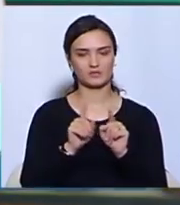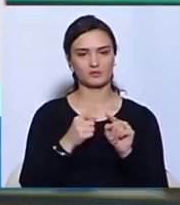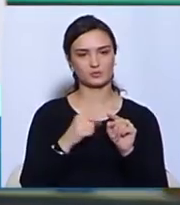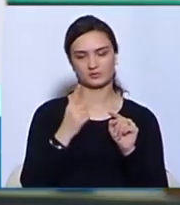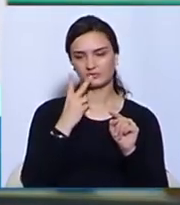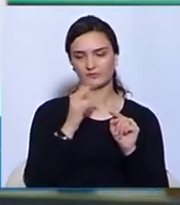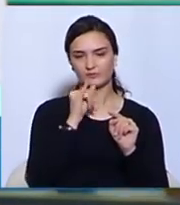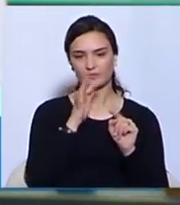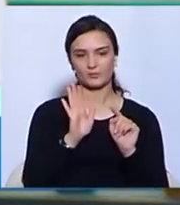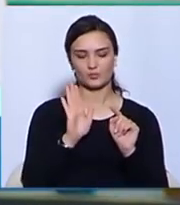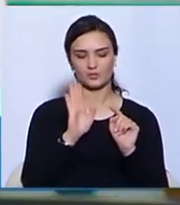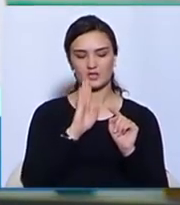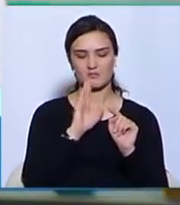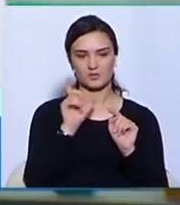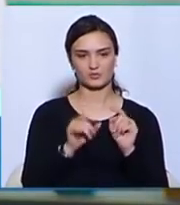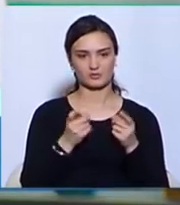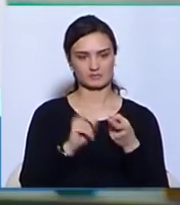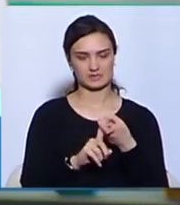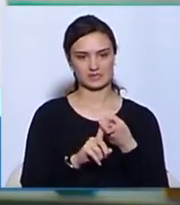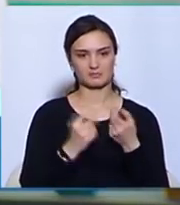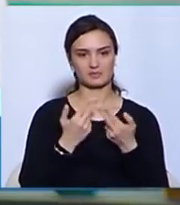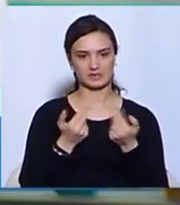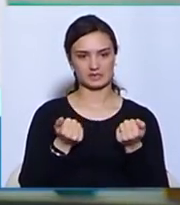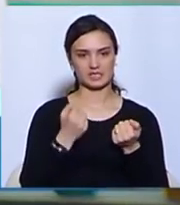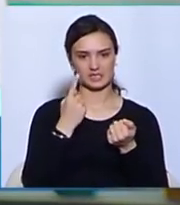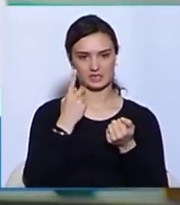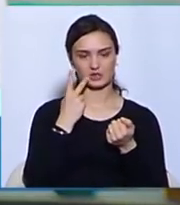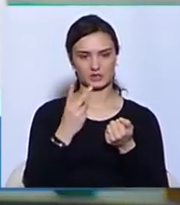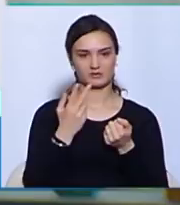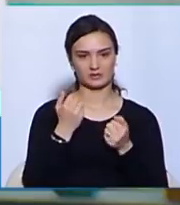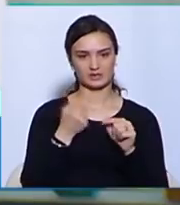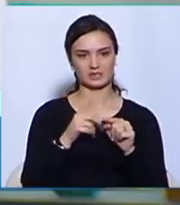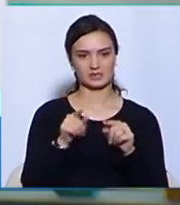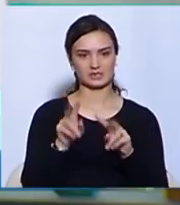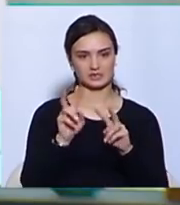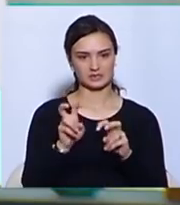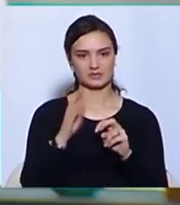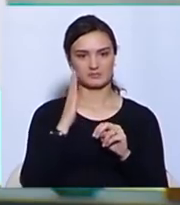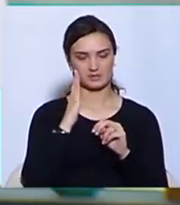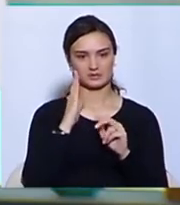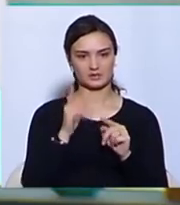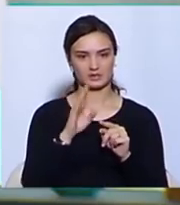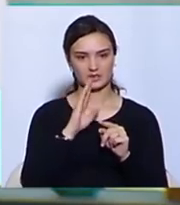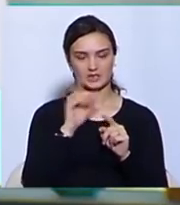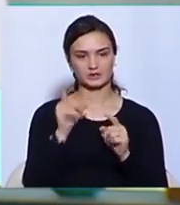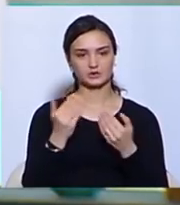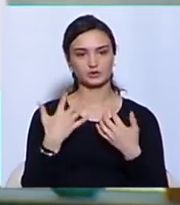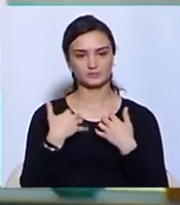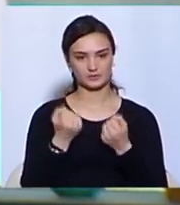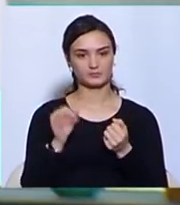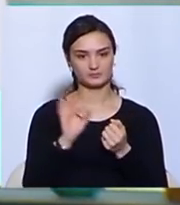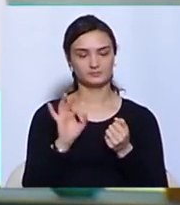ერთი შეხედვით მხოლოდ ქალბატონებს ეხება. დიახ, ერთი შეხედვით, რადგან ეს თემა მართალია ქალის ჯანმრთელობას